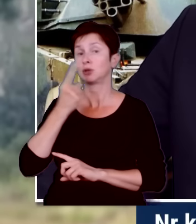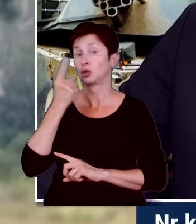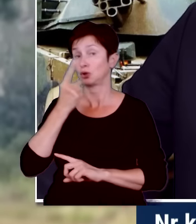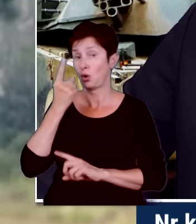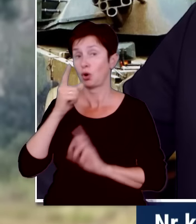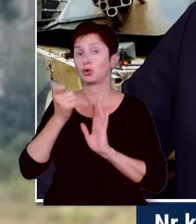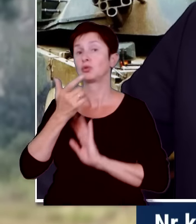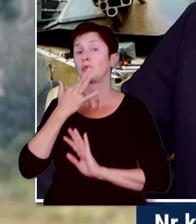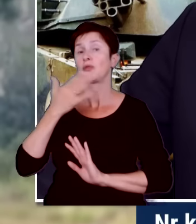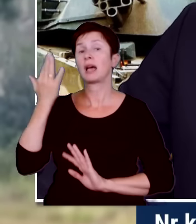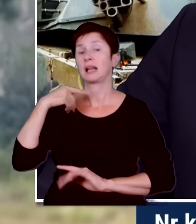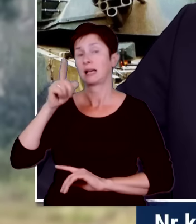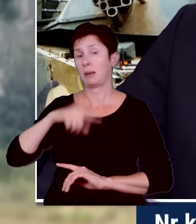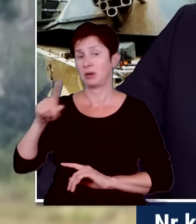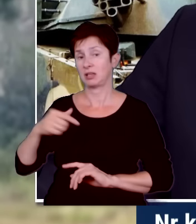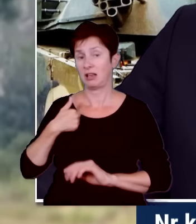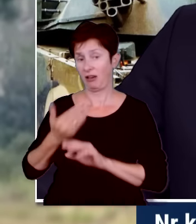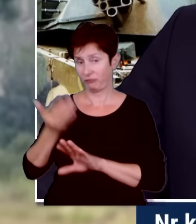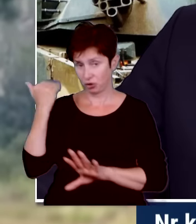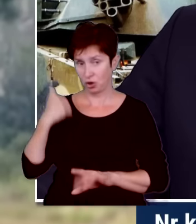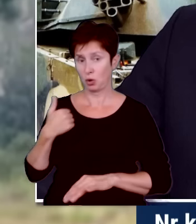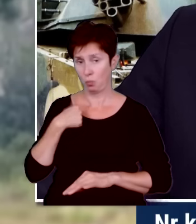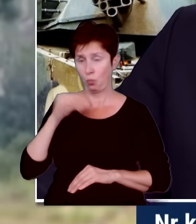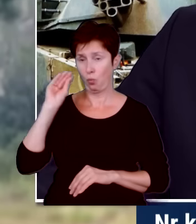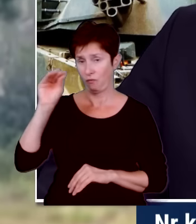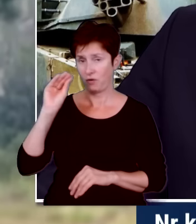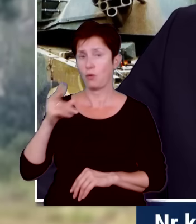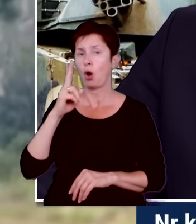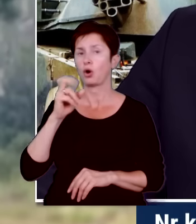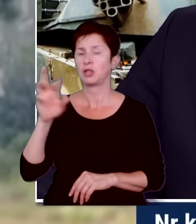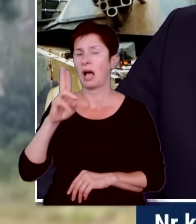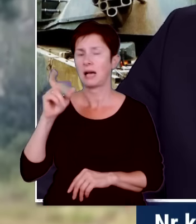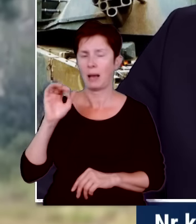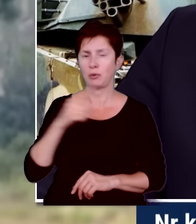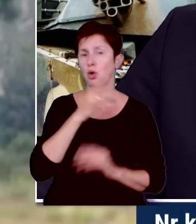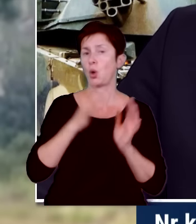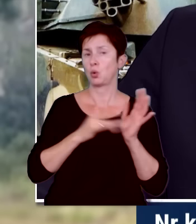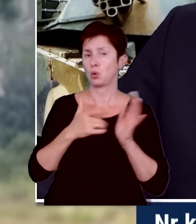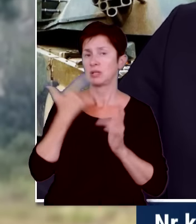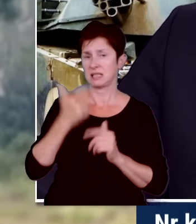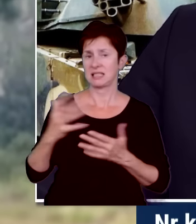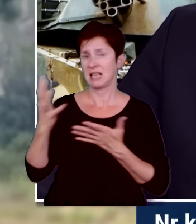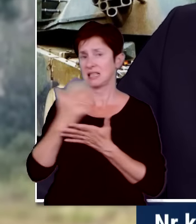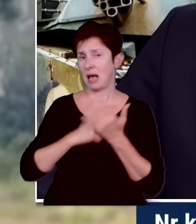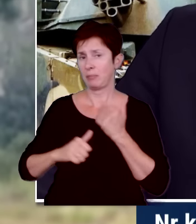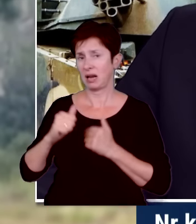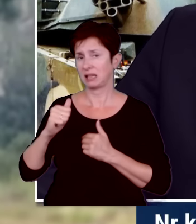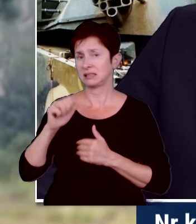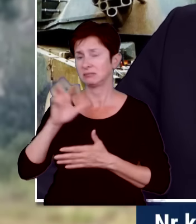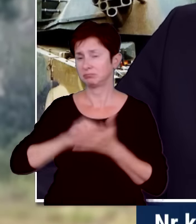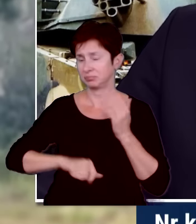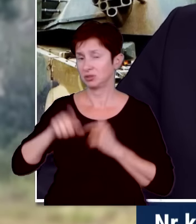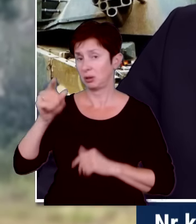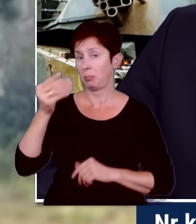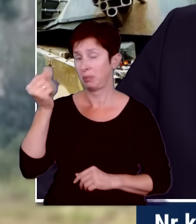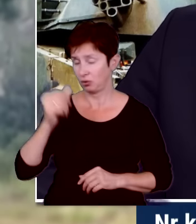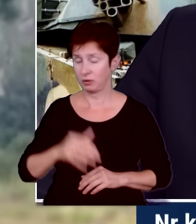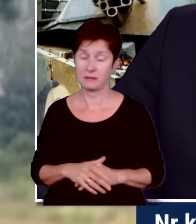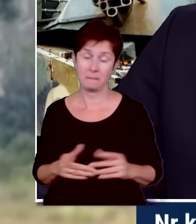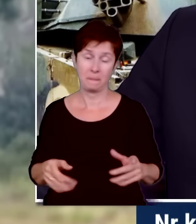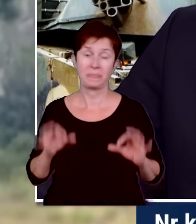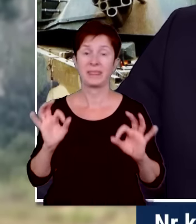bo ja przestrzegał premiera kośnicki Tusk będzie chciał mu zabierać te pieniądze no i to że to jest na poziomie na razie